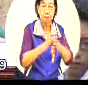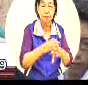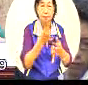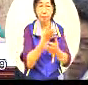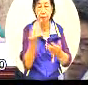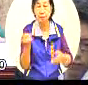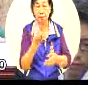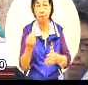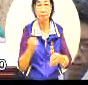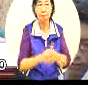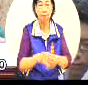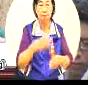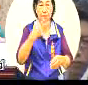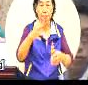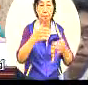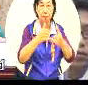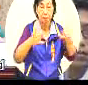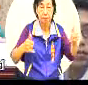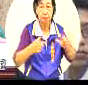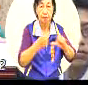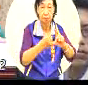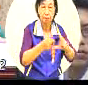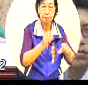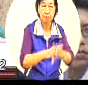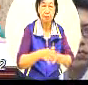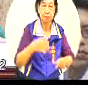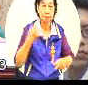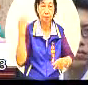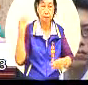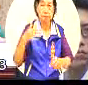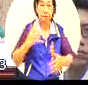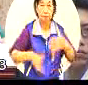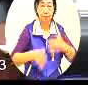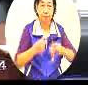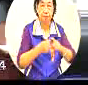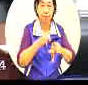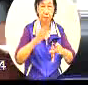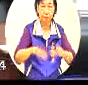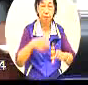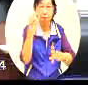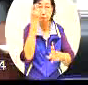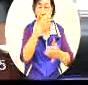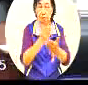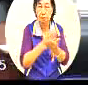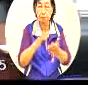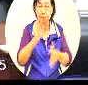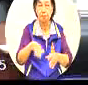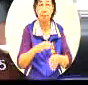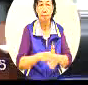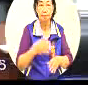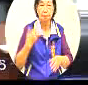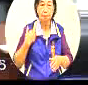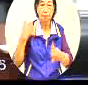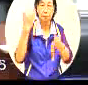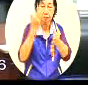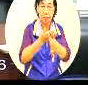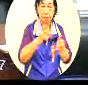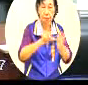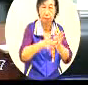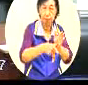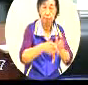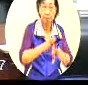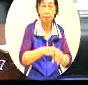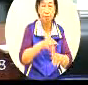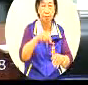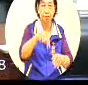我们在三民区、新兴区现在都有在评估当中。 好，那局长，本席给你时间哦，那希望说把